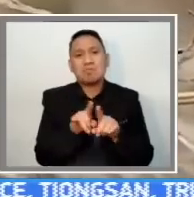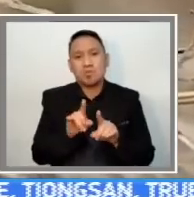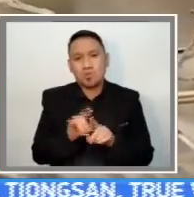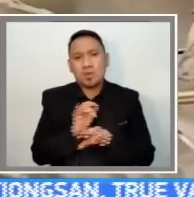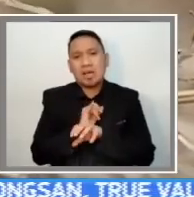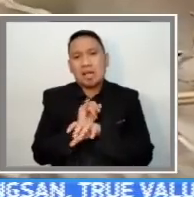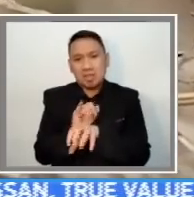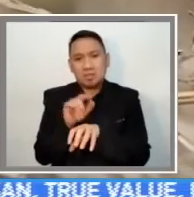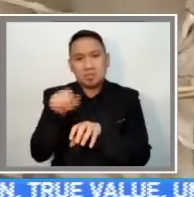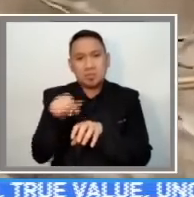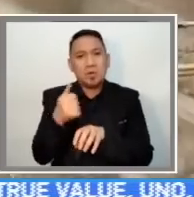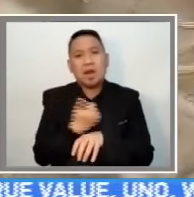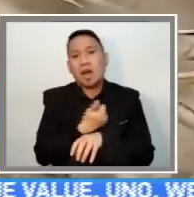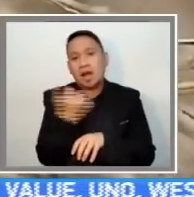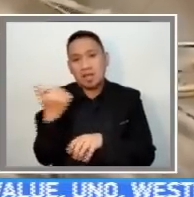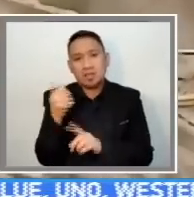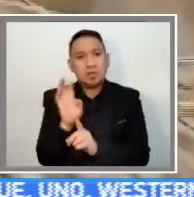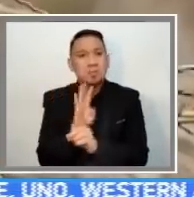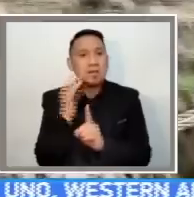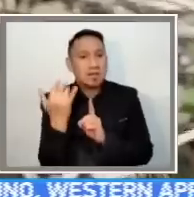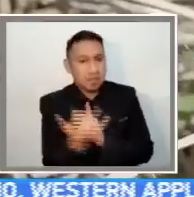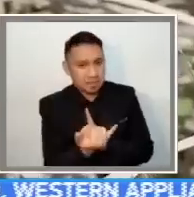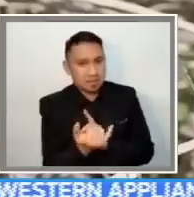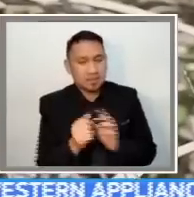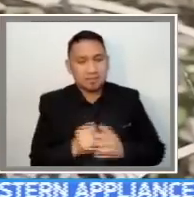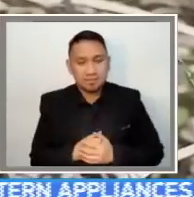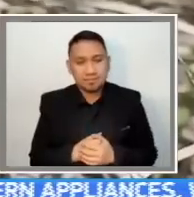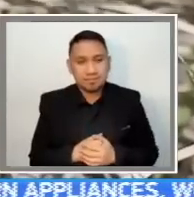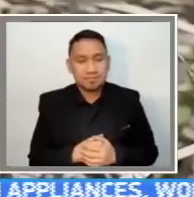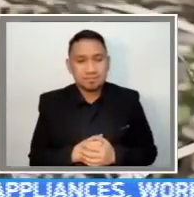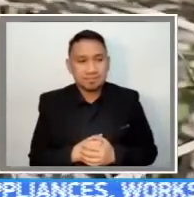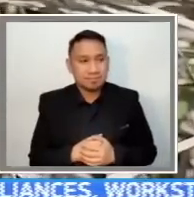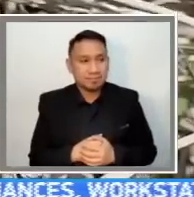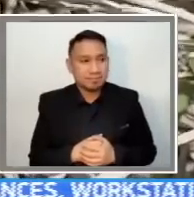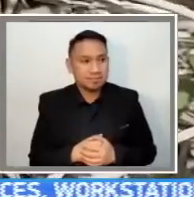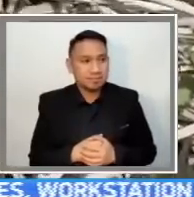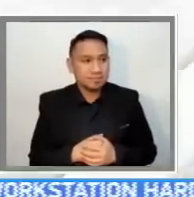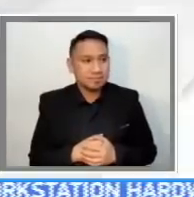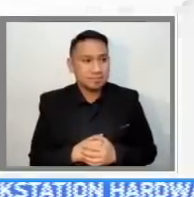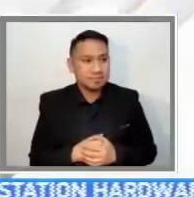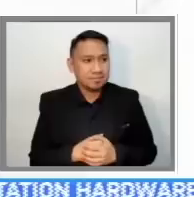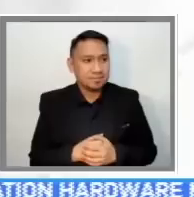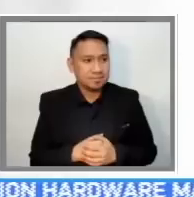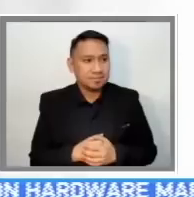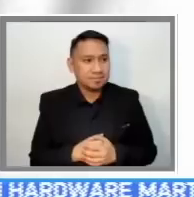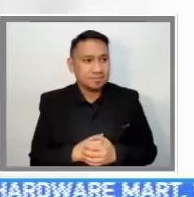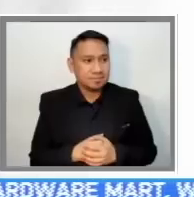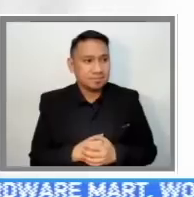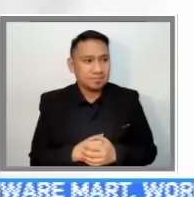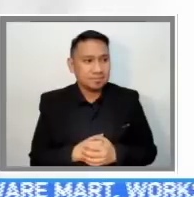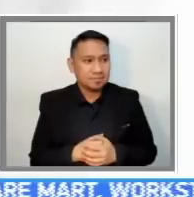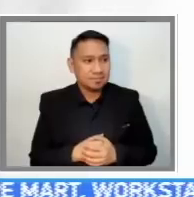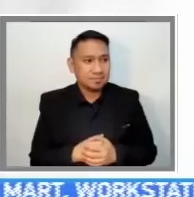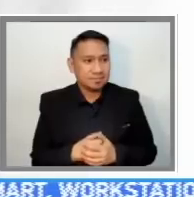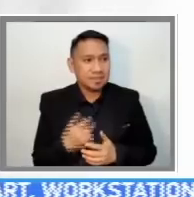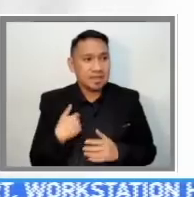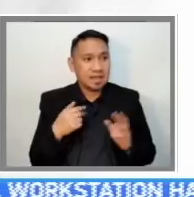ilang barangay sa katabing bayan ng Santo Niño at Banga. I am